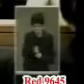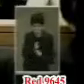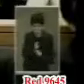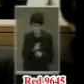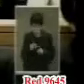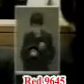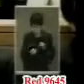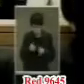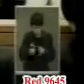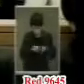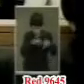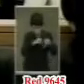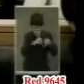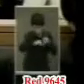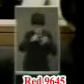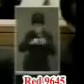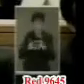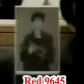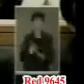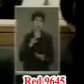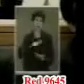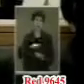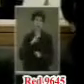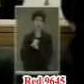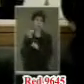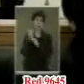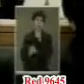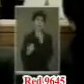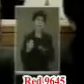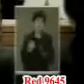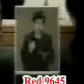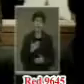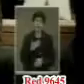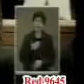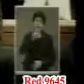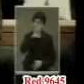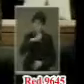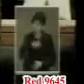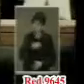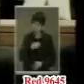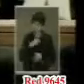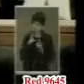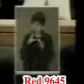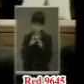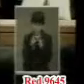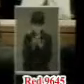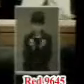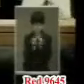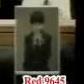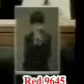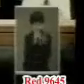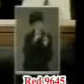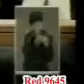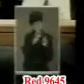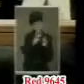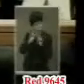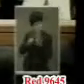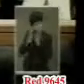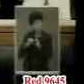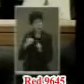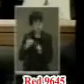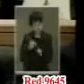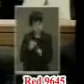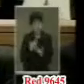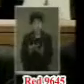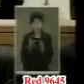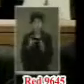ดพี่น้องและก็เป็นกาบาปจนถึงทุกวันนี้เพราะฉะนั้นผมจึงบอกว่าเหตุการณ์ความรุนแรงต่างๆแม้กระทั่